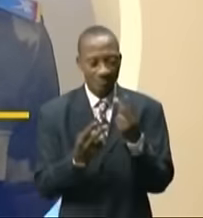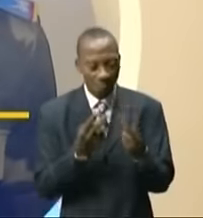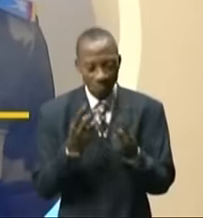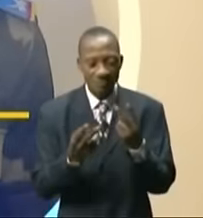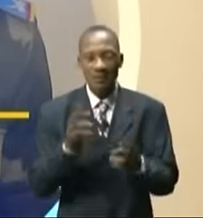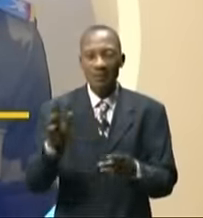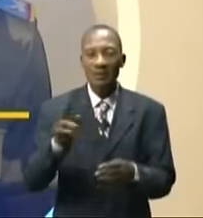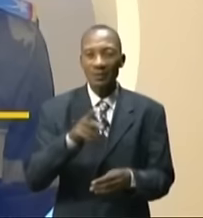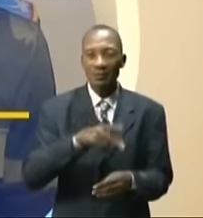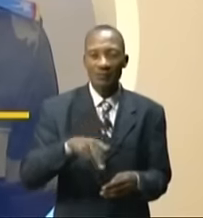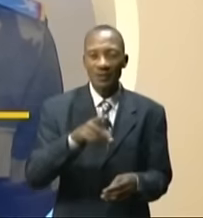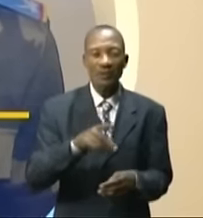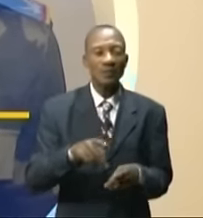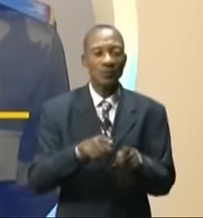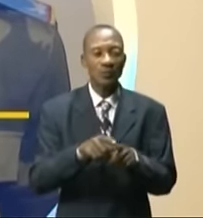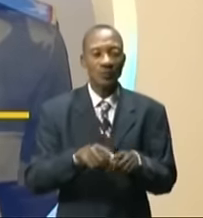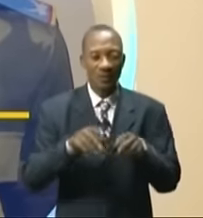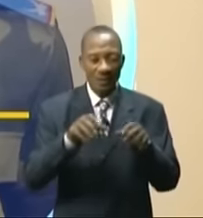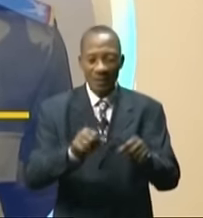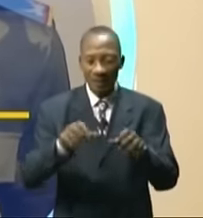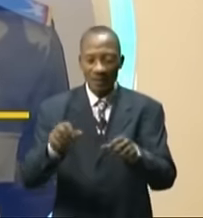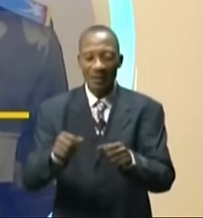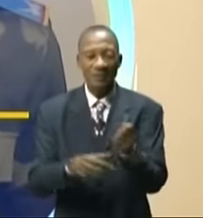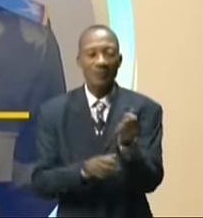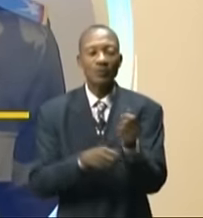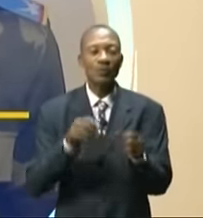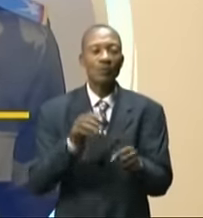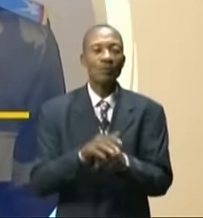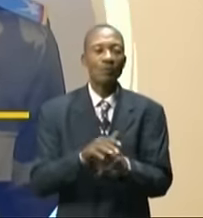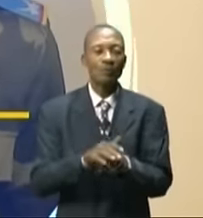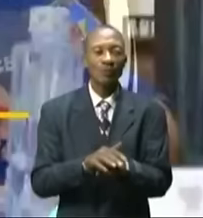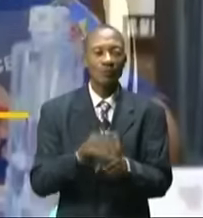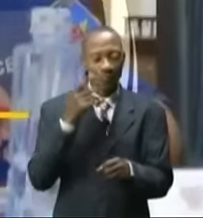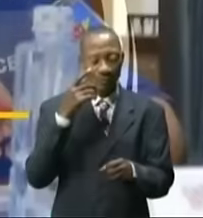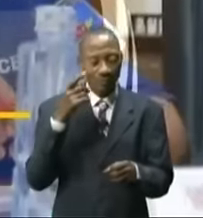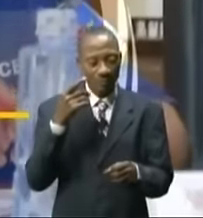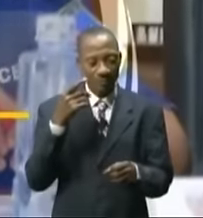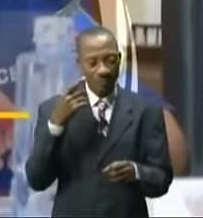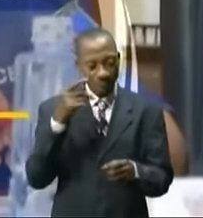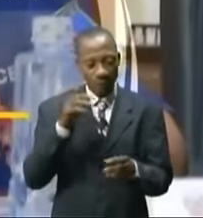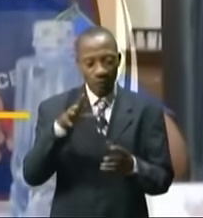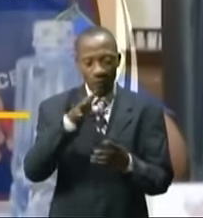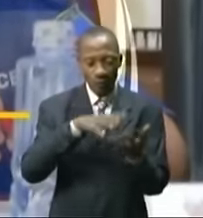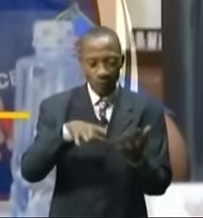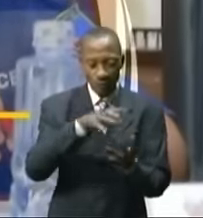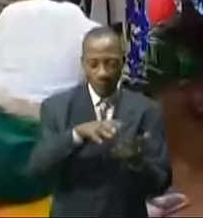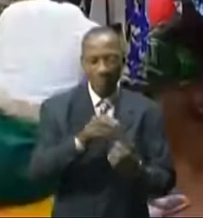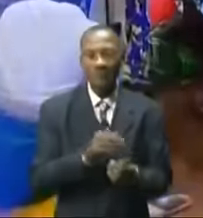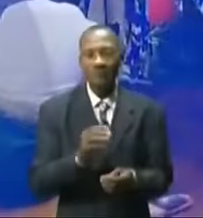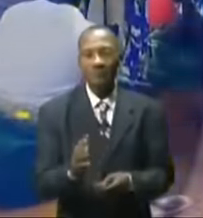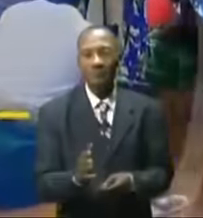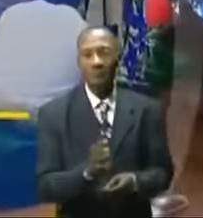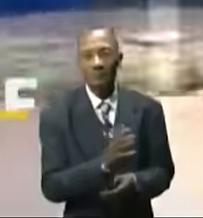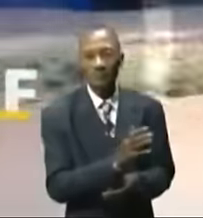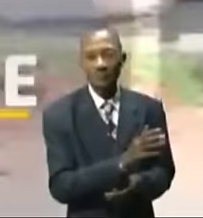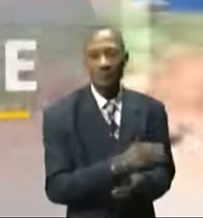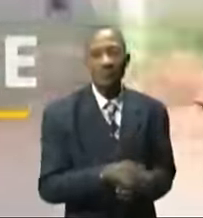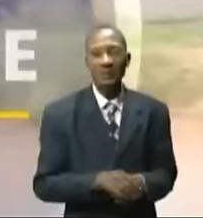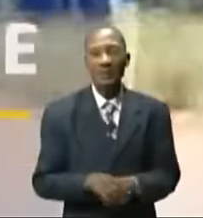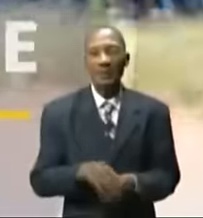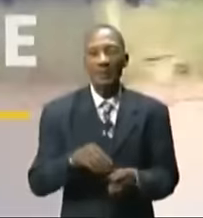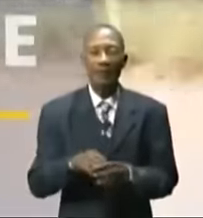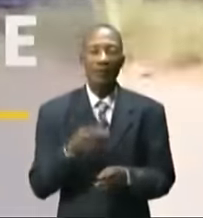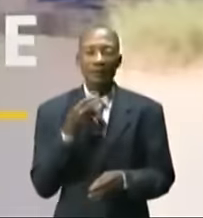traquer les auteurs de ces actes. Vous suivrez son porte-parole dans ce journal. Et enfin, des robinets fantômes en Mbujimayi au